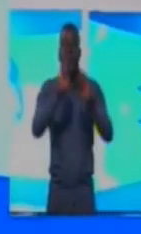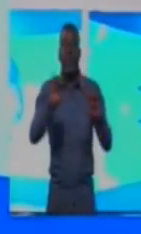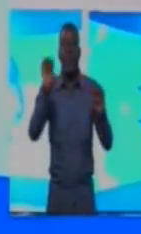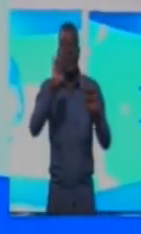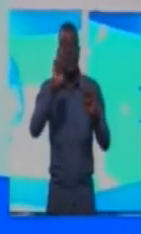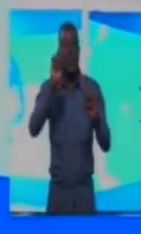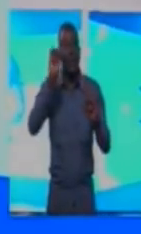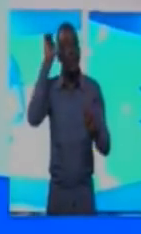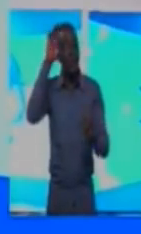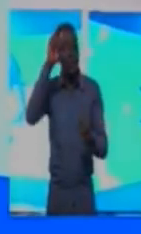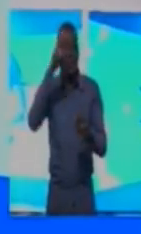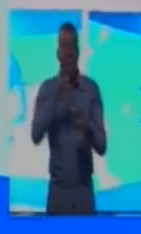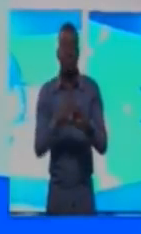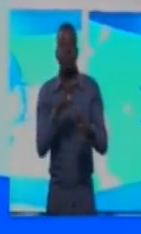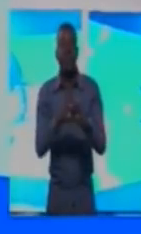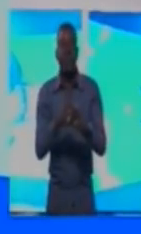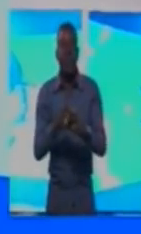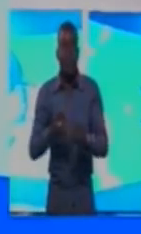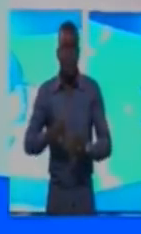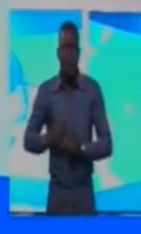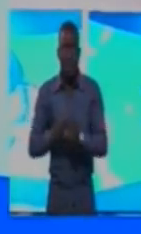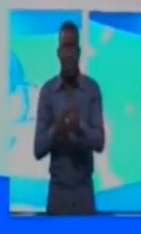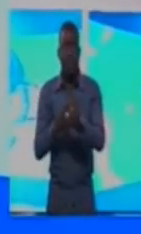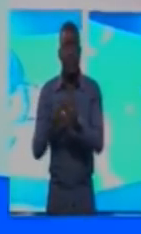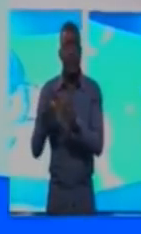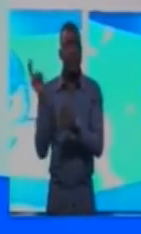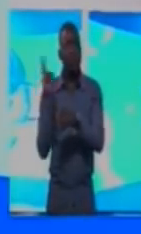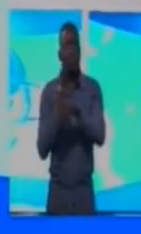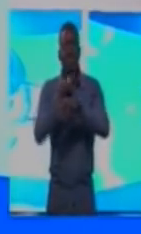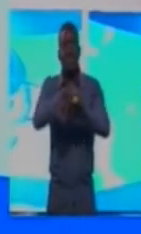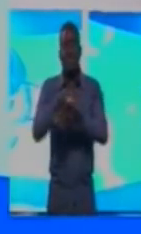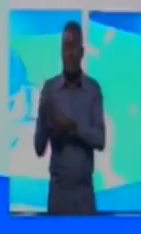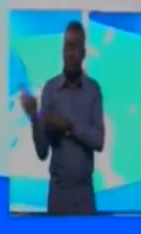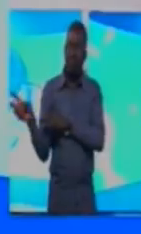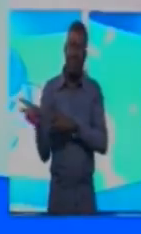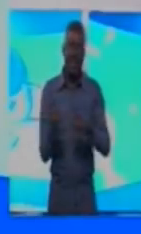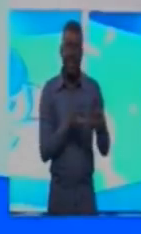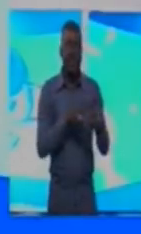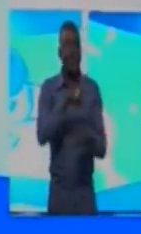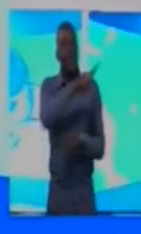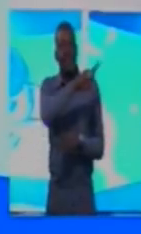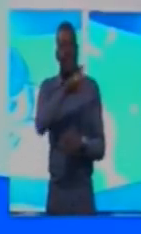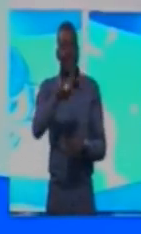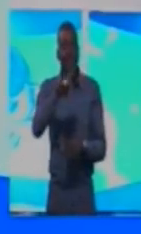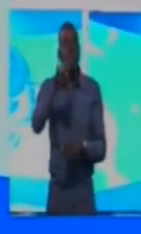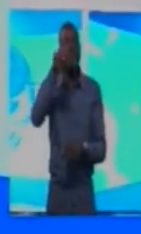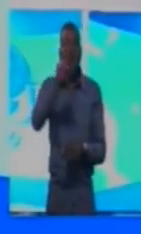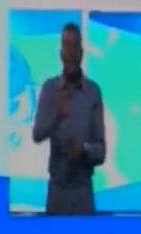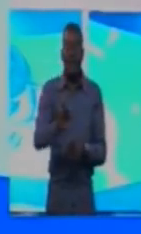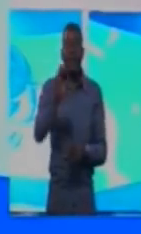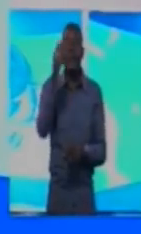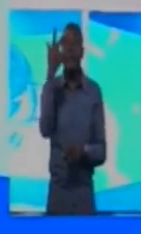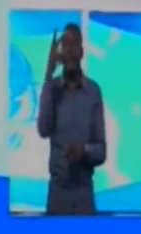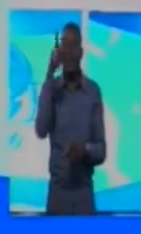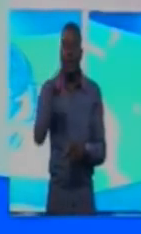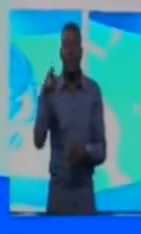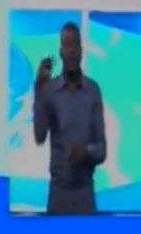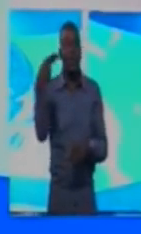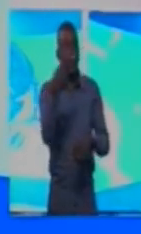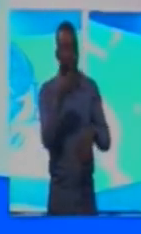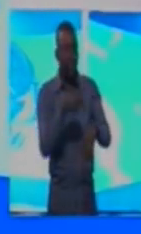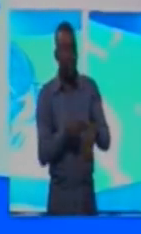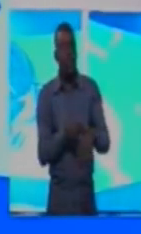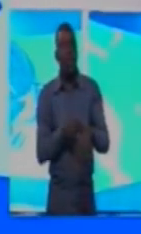de Fanfon. Ce typhon est accompagné de violentes rafales de vent d'environ 195 km/h, faisant également